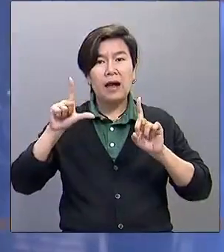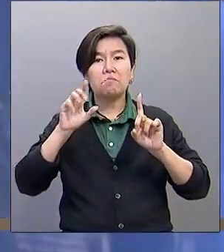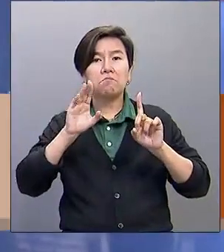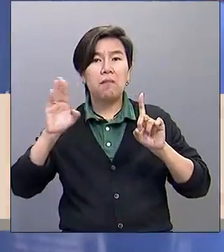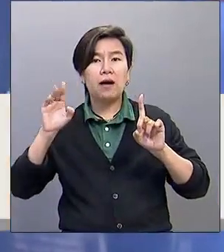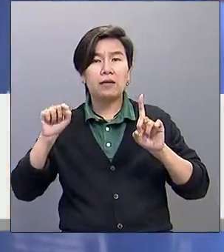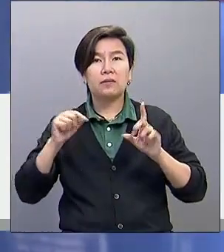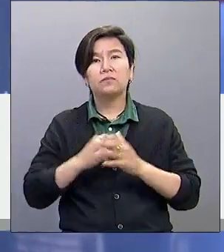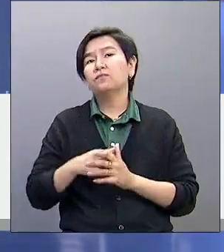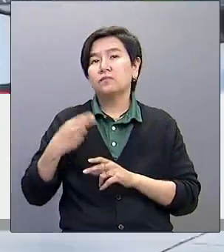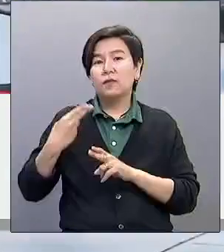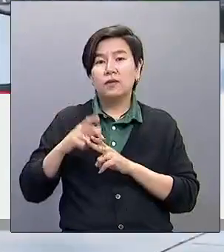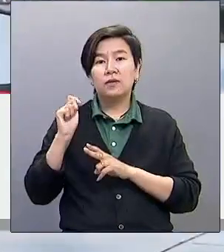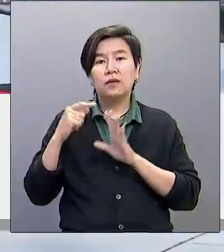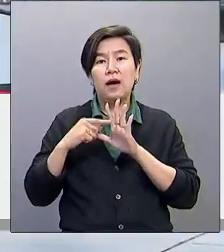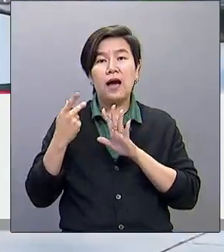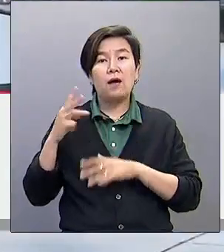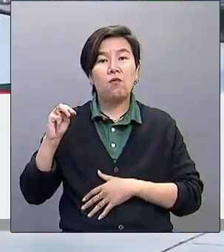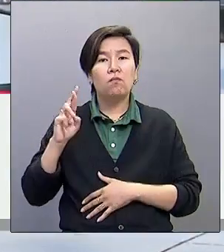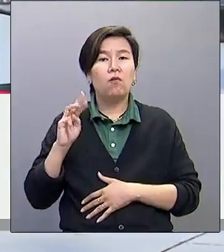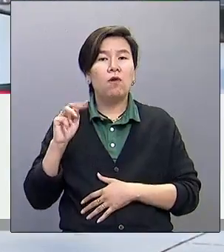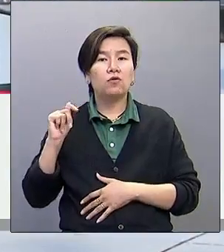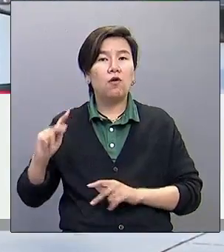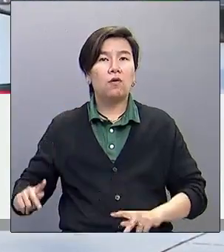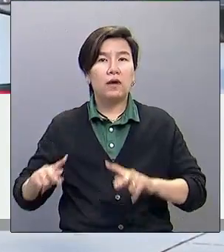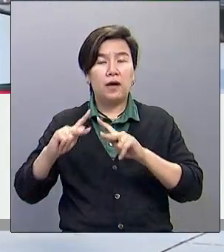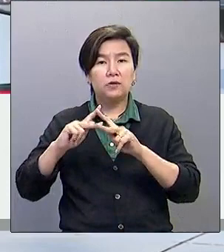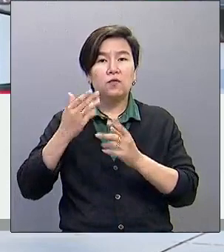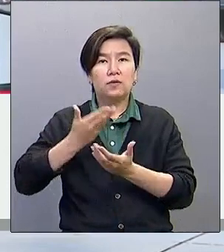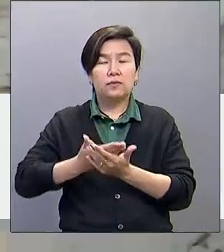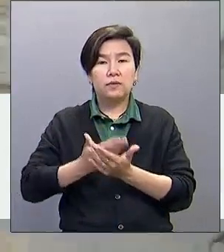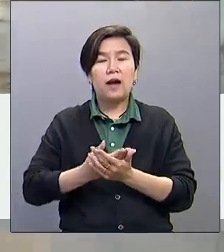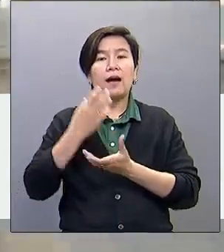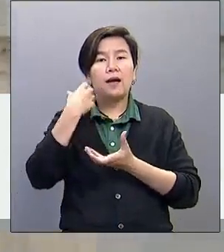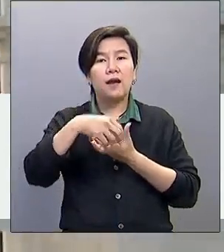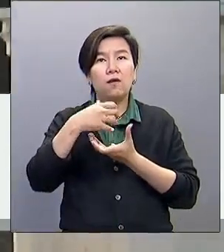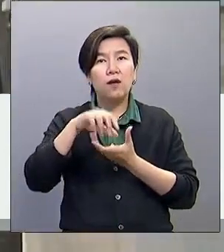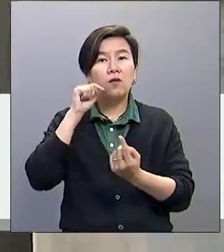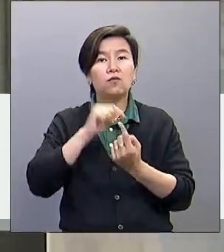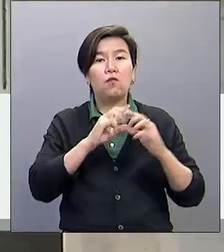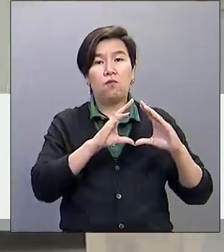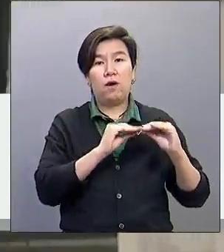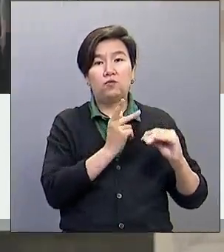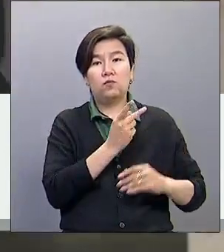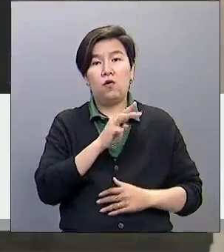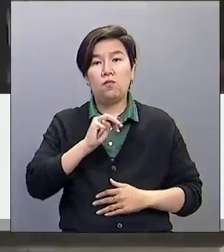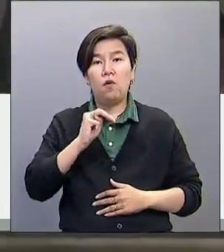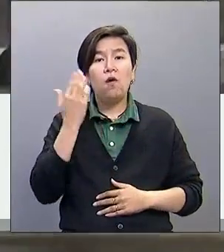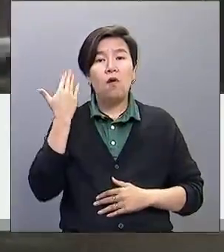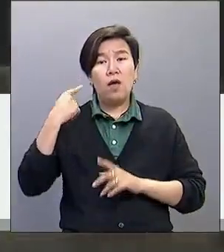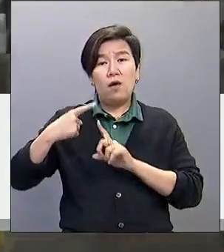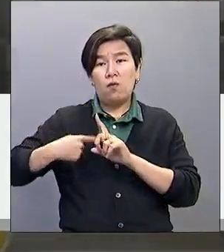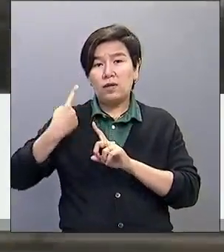คุณอาคมเติมพิทยาไพสิทธิ์รัฐมนตรีว่าการกระทรวงการคลังเปิดเผยถึงการประชุมคณะรัฐมนตรีเมื่อ 17